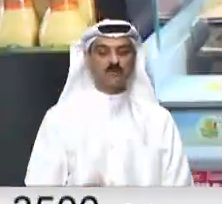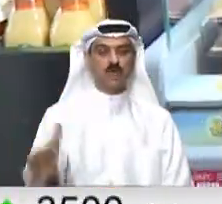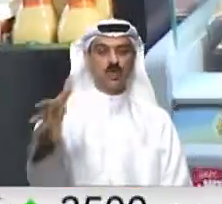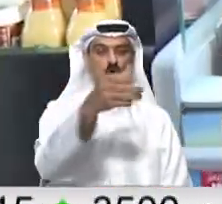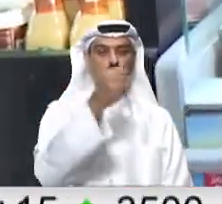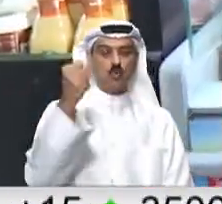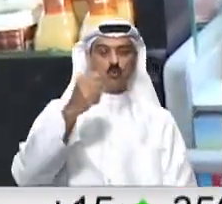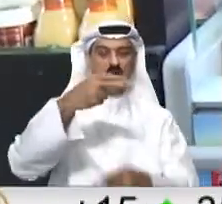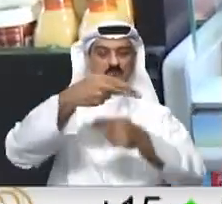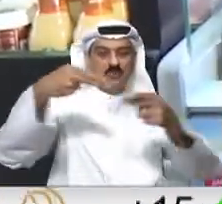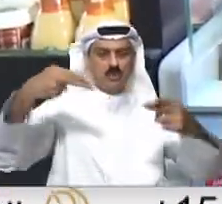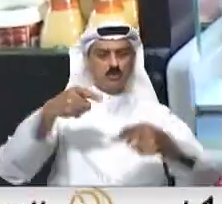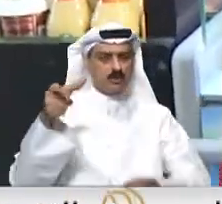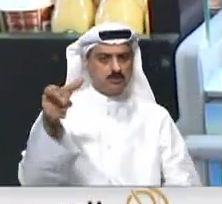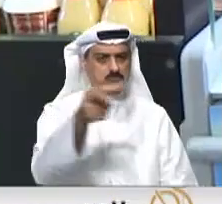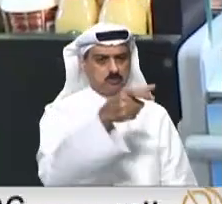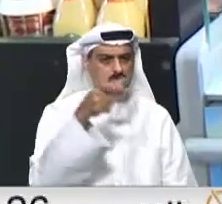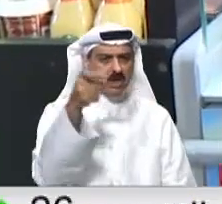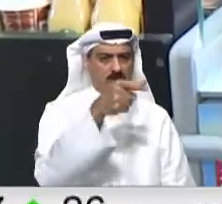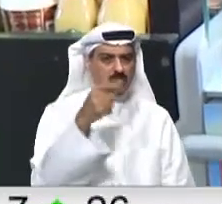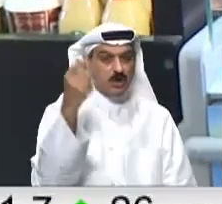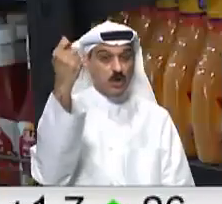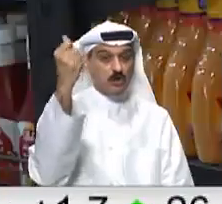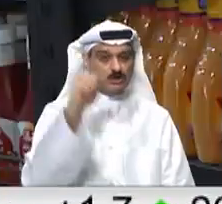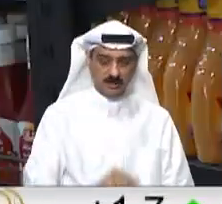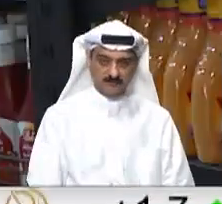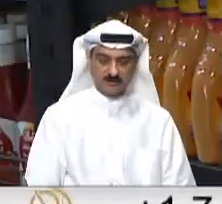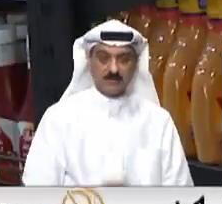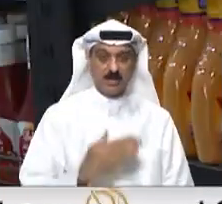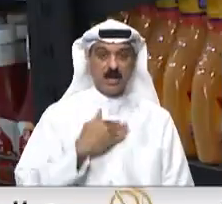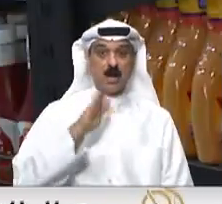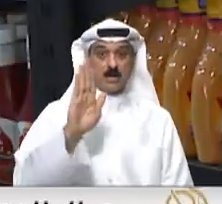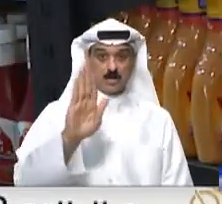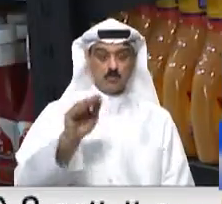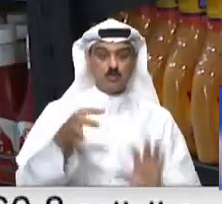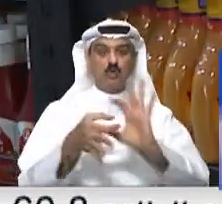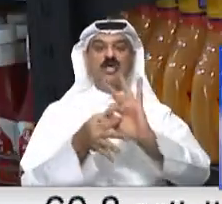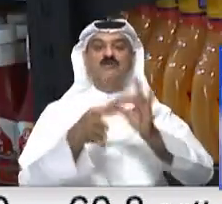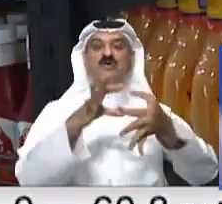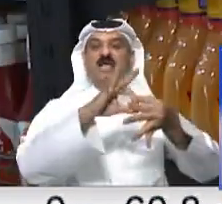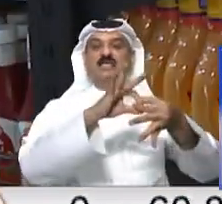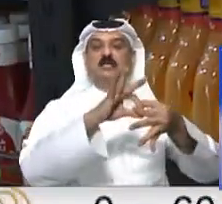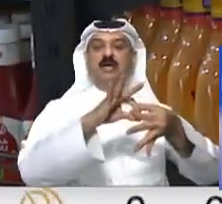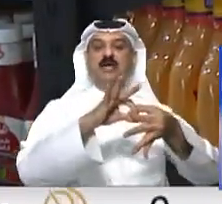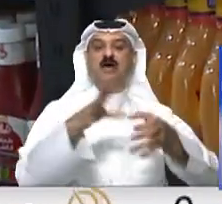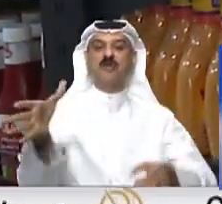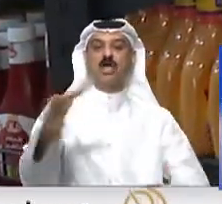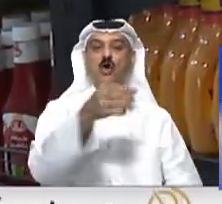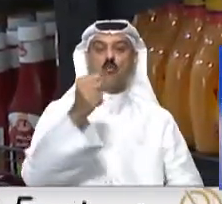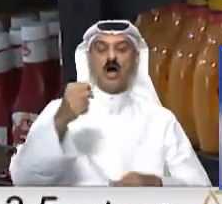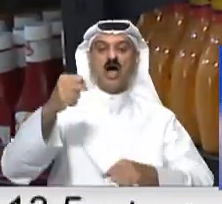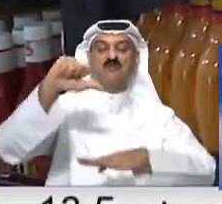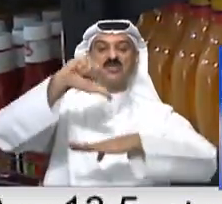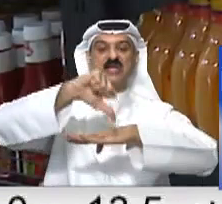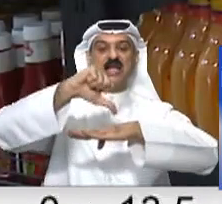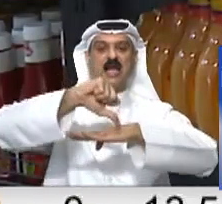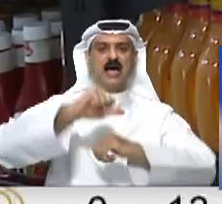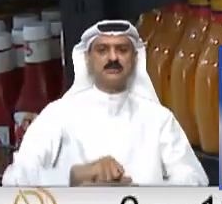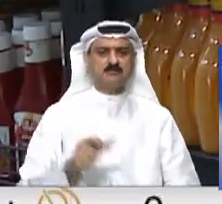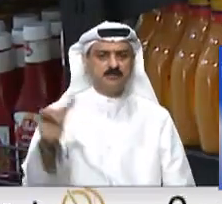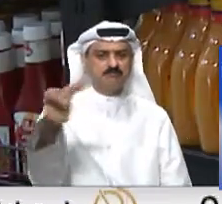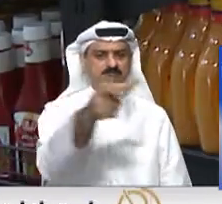العاصمة لمتابعة ورصد أسعار السلع. نحن حاليا في إحدى الجمعيات التعاونية محافظة العاصمة نقوم بمتابعة